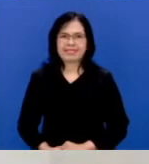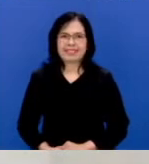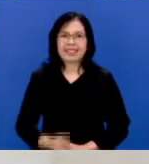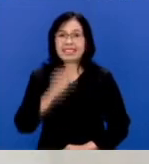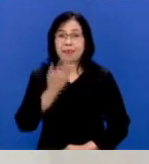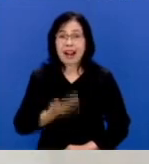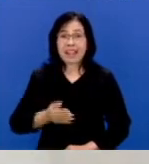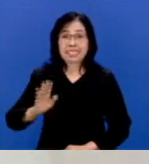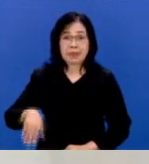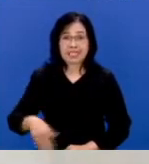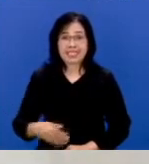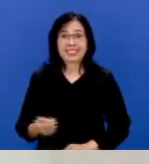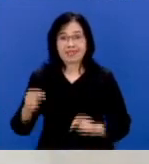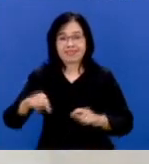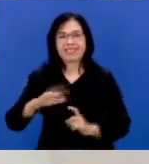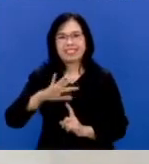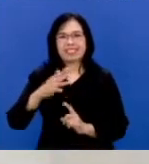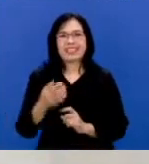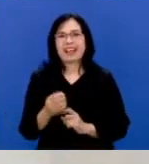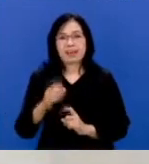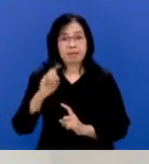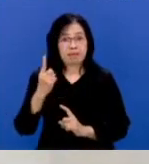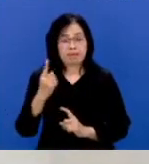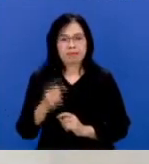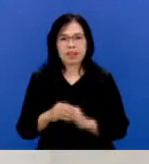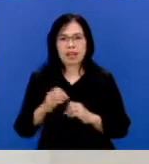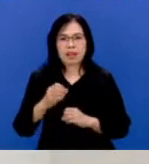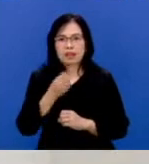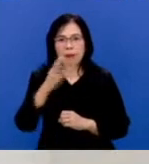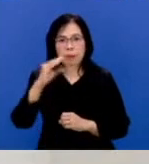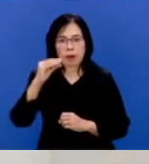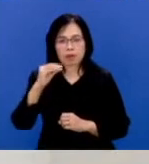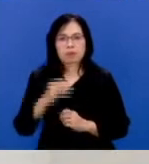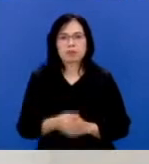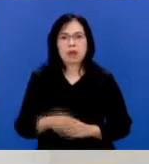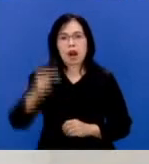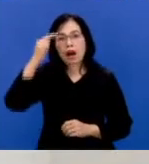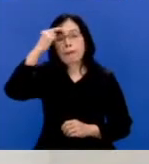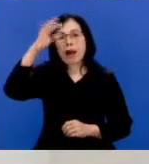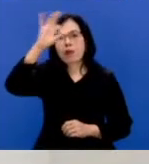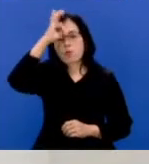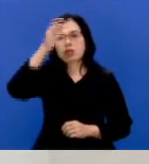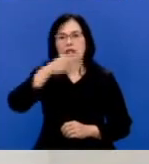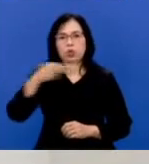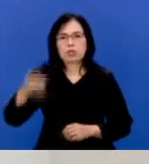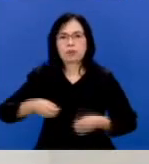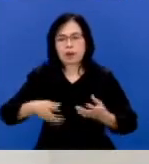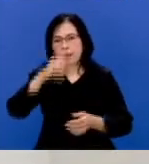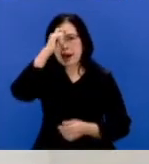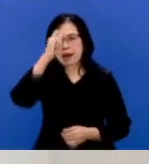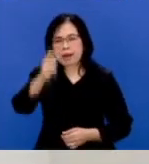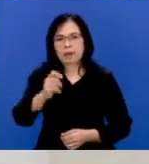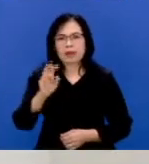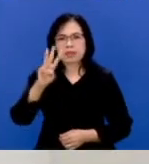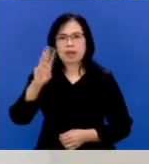Terima kasih Anda masih bersama kami di Kabar Pagi. Pemirsa, Kapolri Jenderal Listio Sigit Prabowo memberikan penghargaan kepada 103